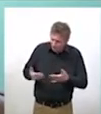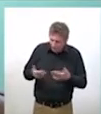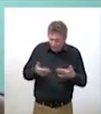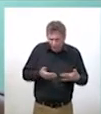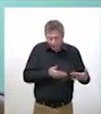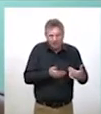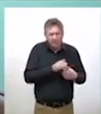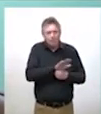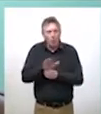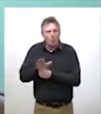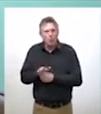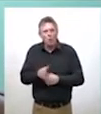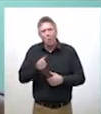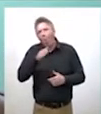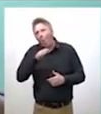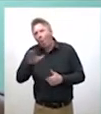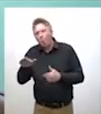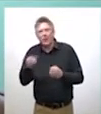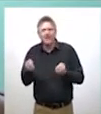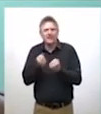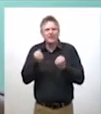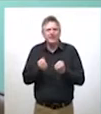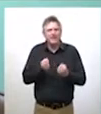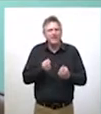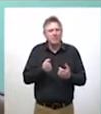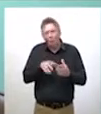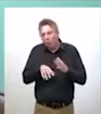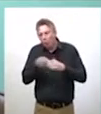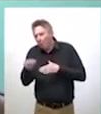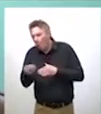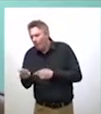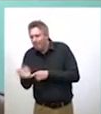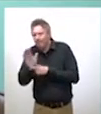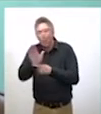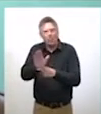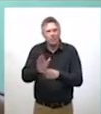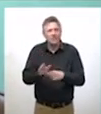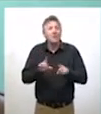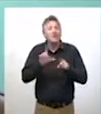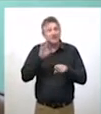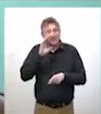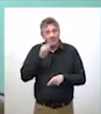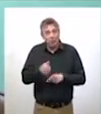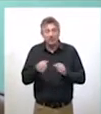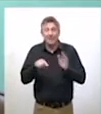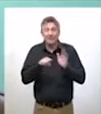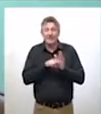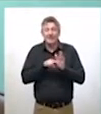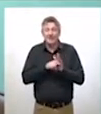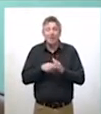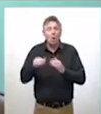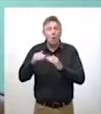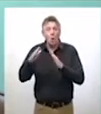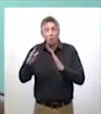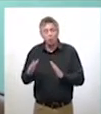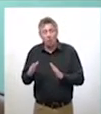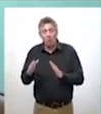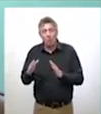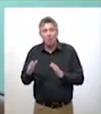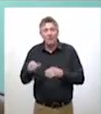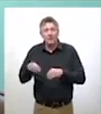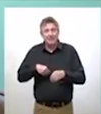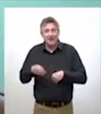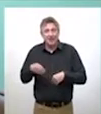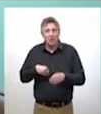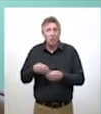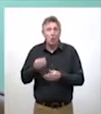champ traditionnel. Et c'est d'ailleurs pour ça qu'on vous a également joint la délibération de mise en vente du logement du directeur du